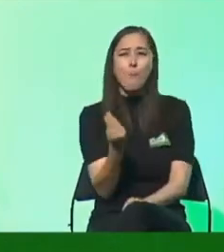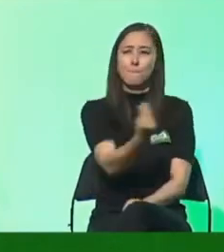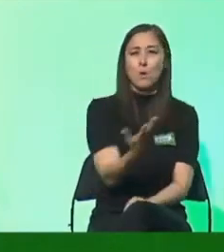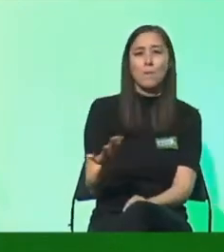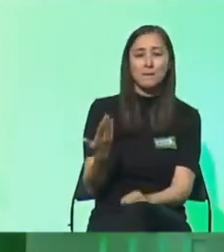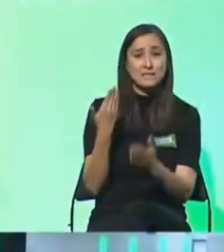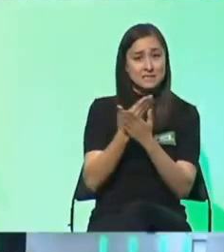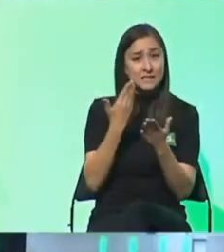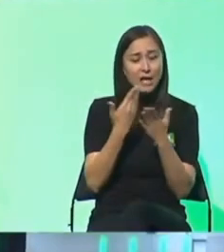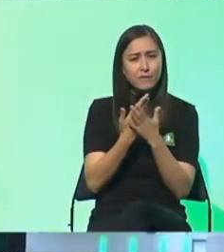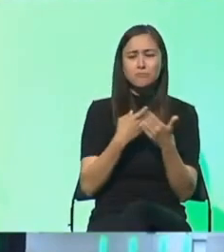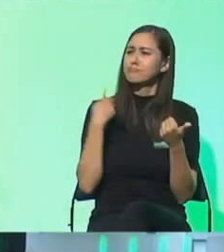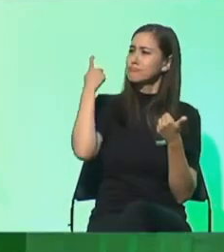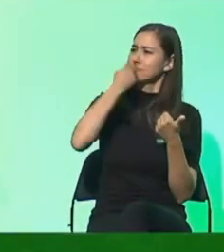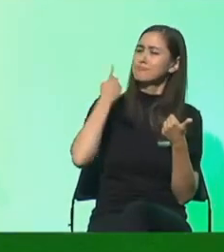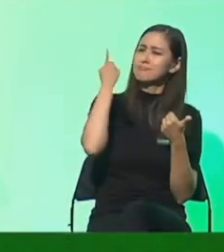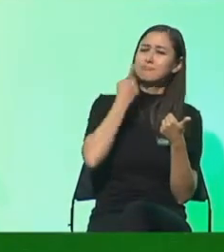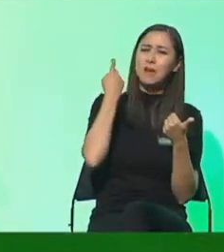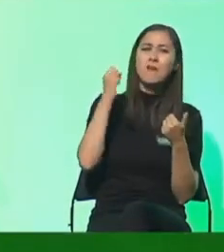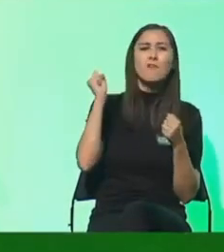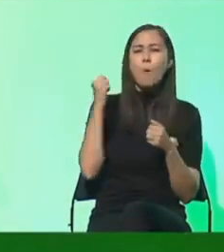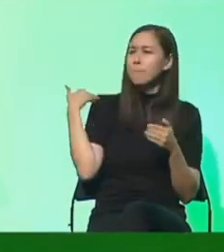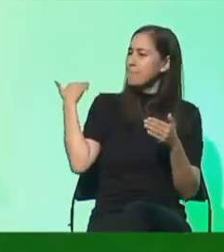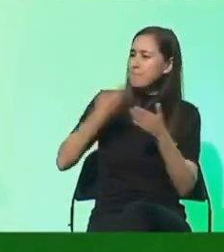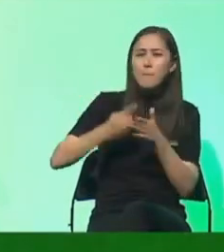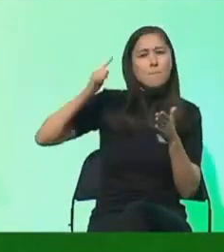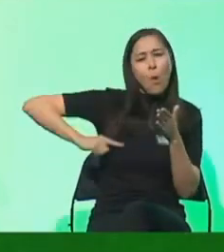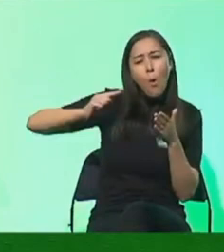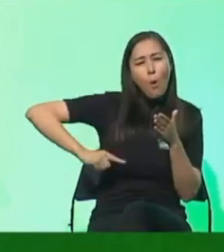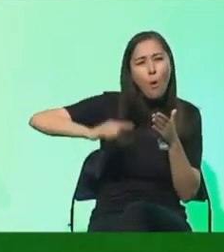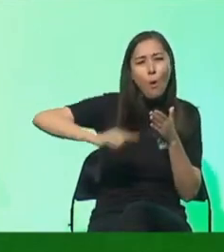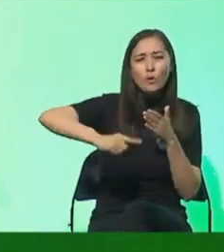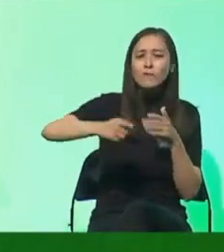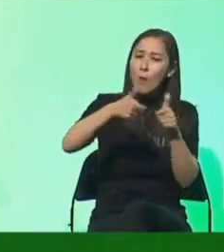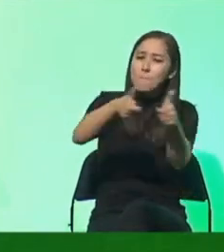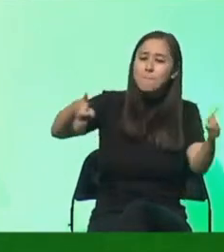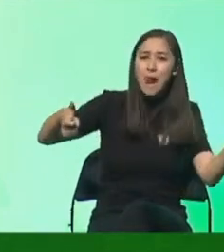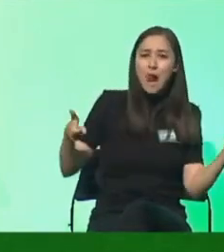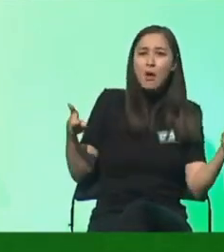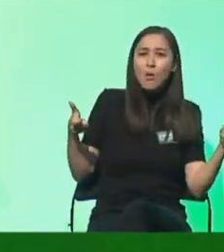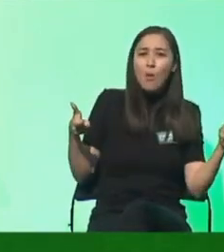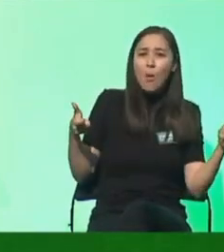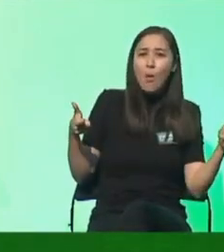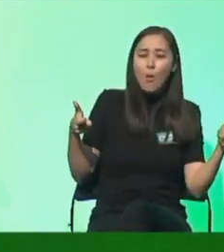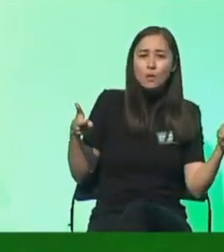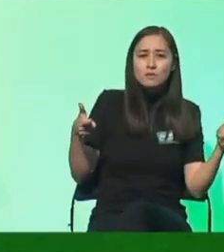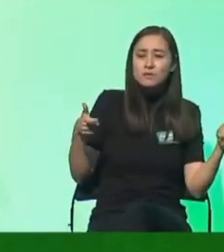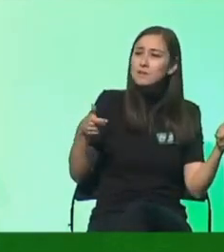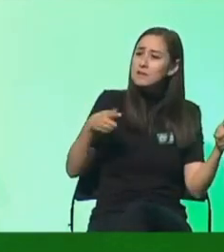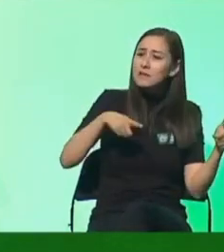deshalb frage ich mich, warum hat sich Monate nachdem auf den Balkonen dieser Republik Menschen Beifall gespendet